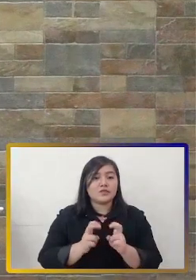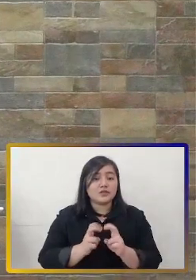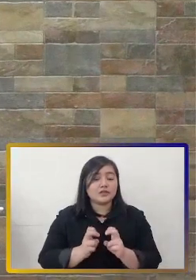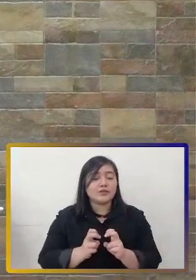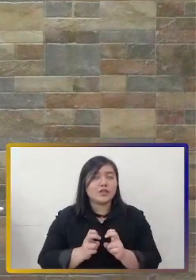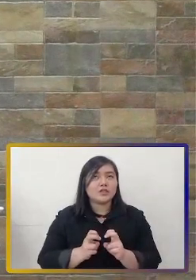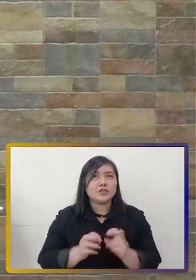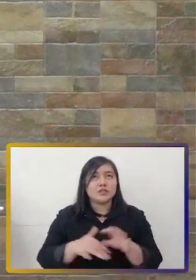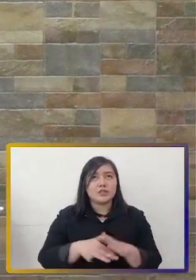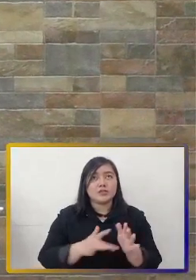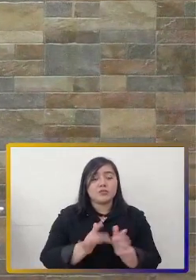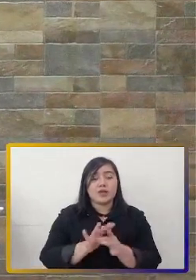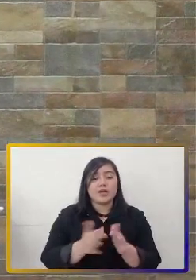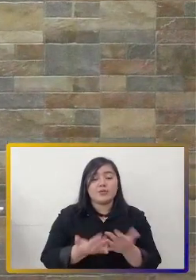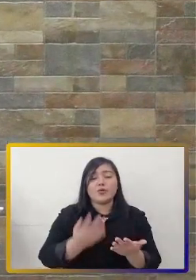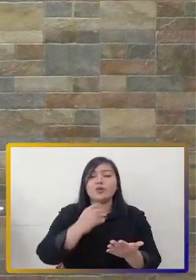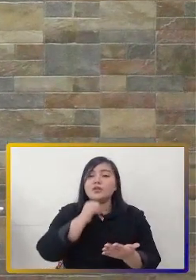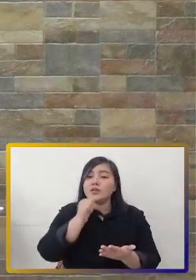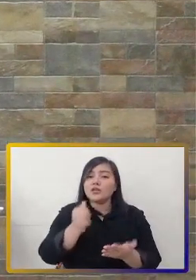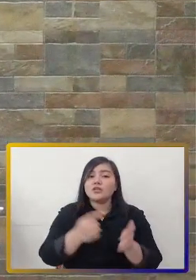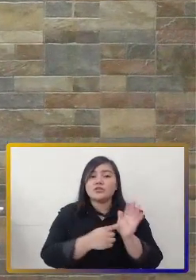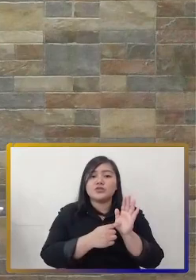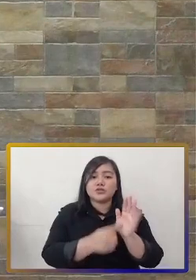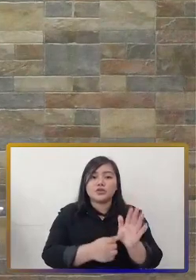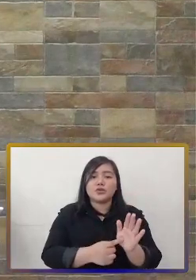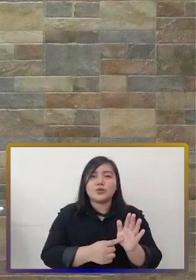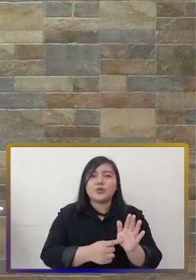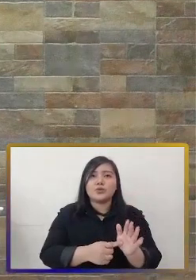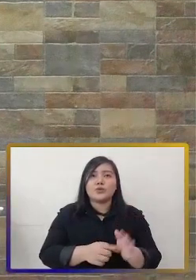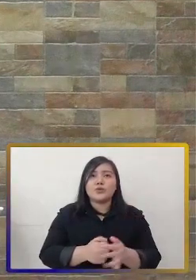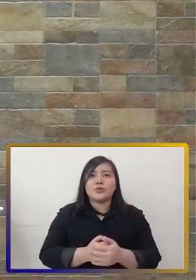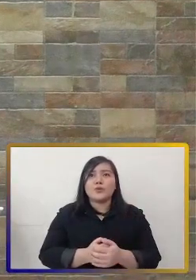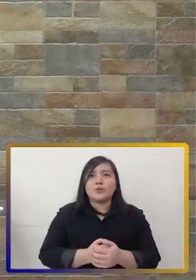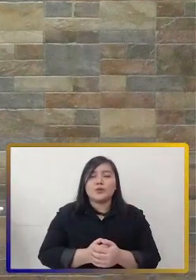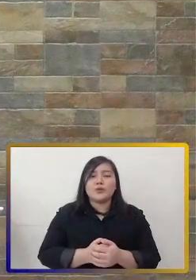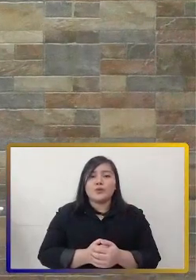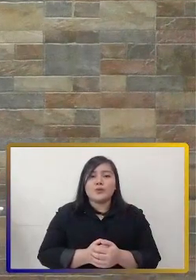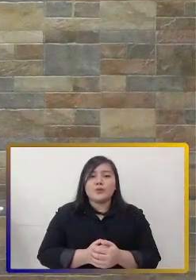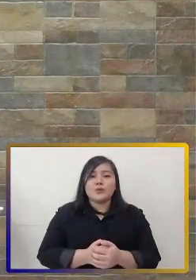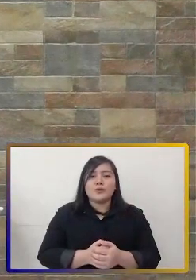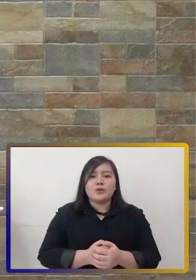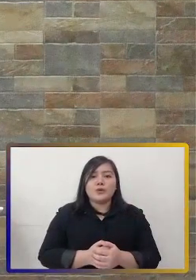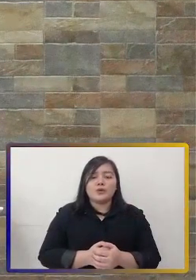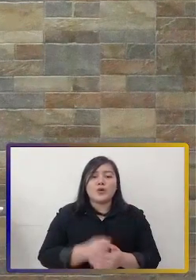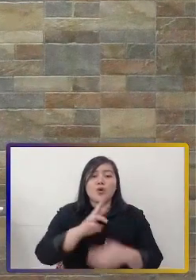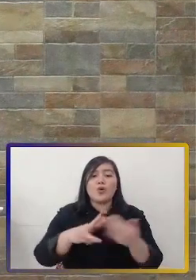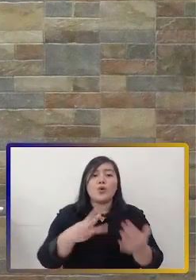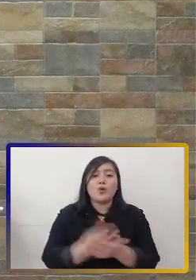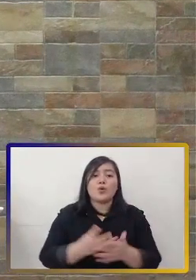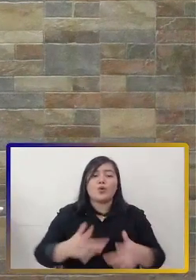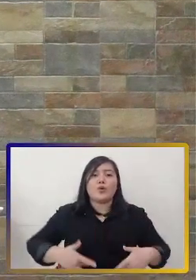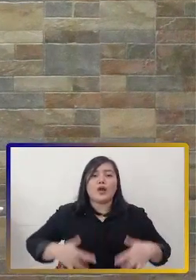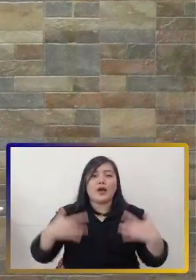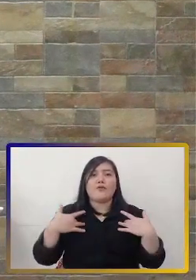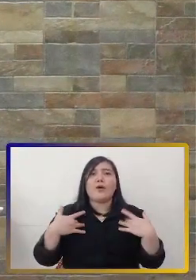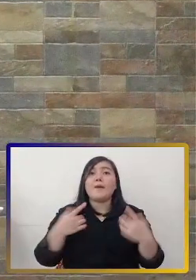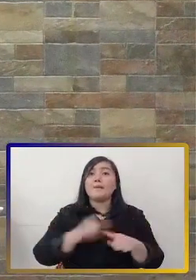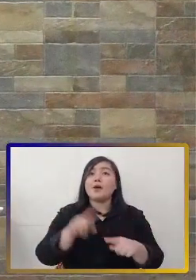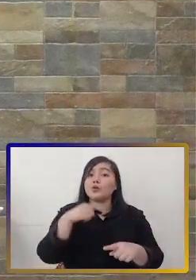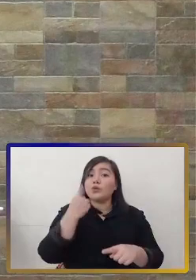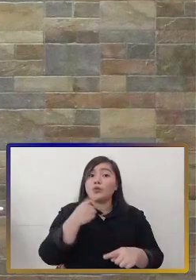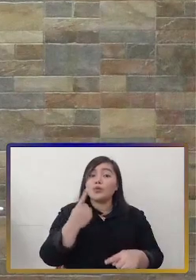mga kapatid. Pero ito, binibigyan ko po kayo ng short details, who are they? They are the